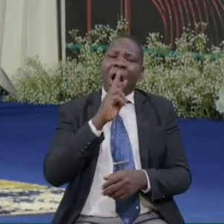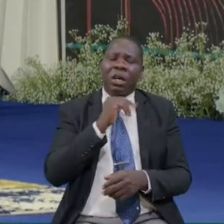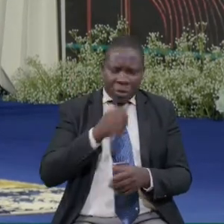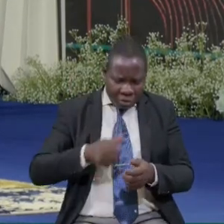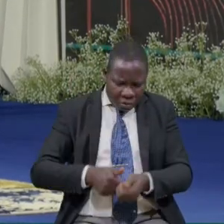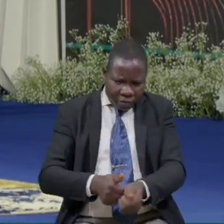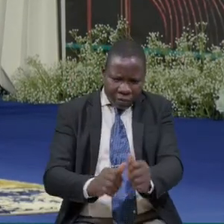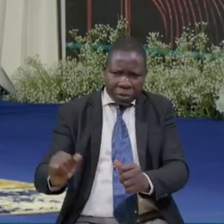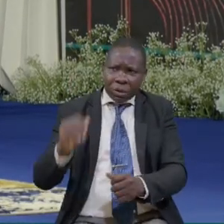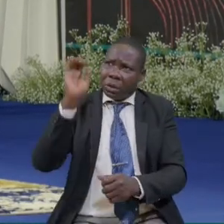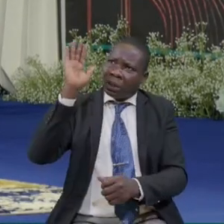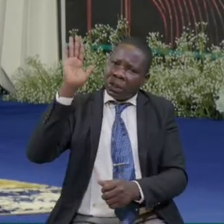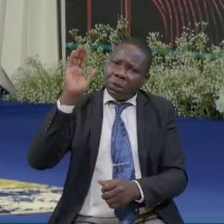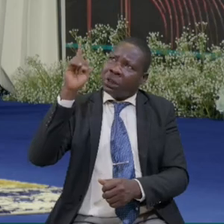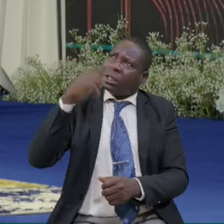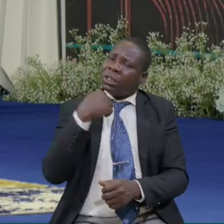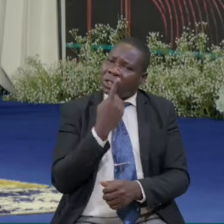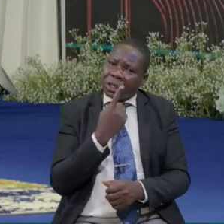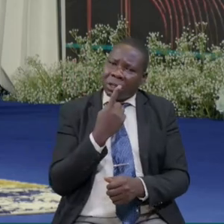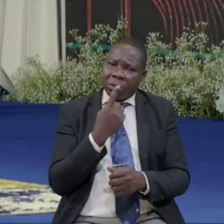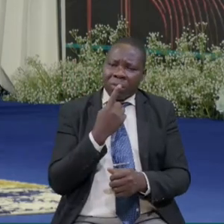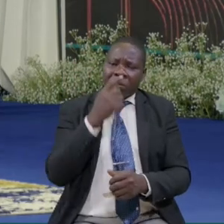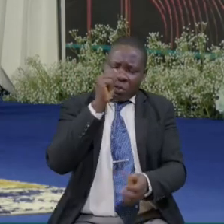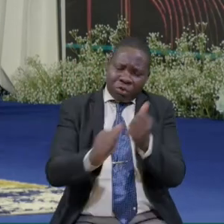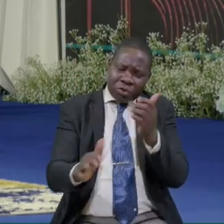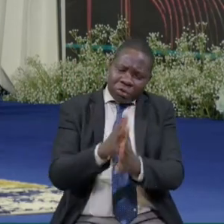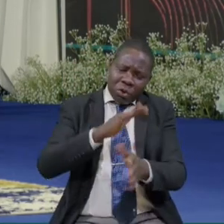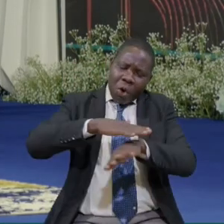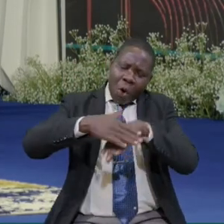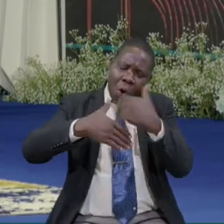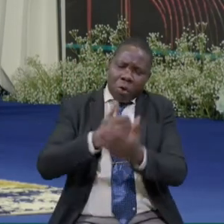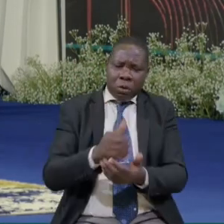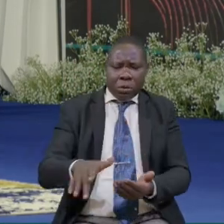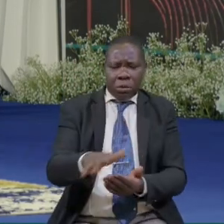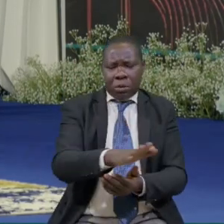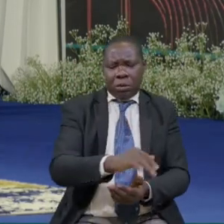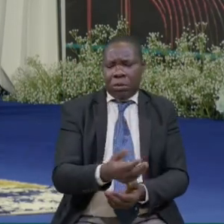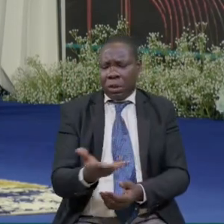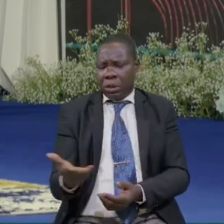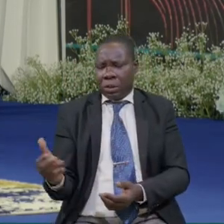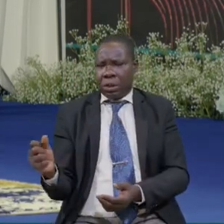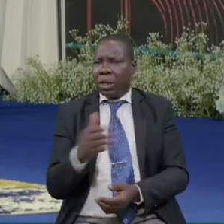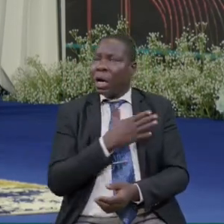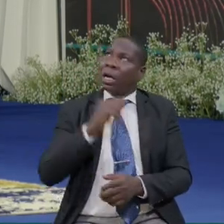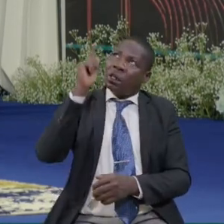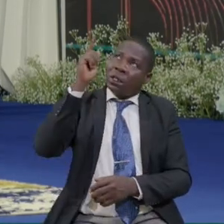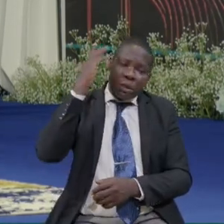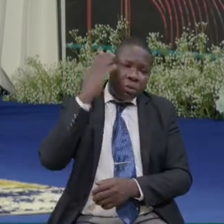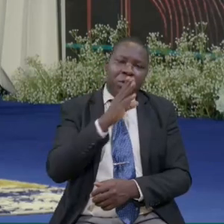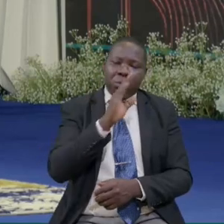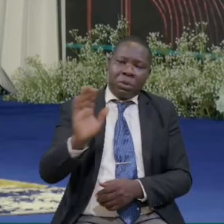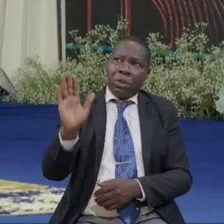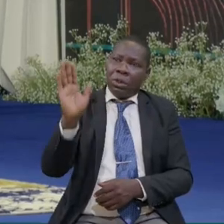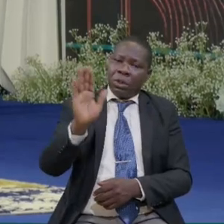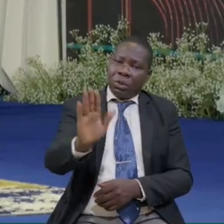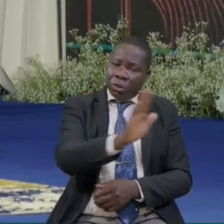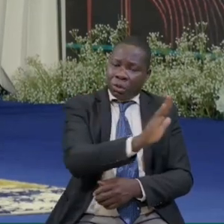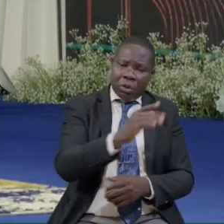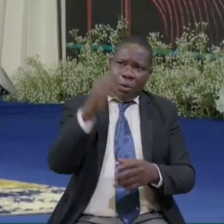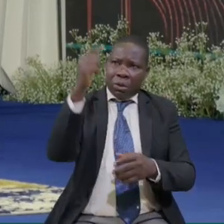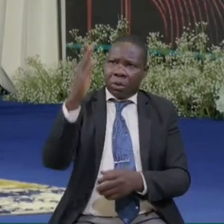pas. Dieu dit, abandonnez toutes ces choses, et lui sera votre Dieu, et